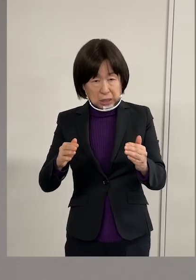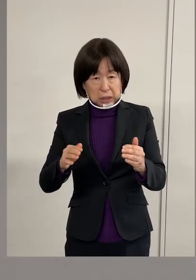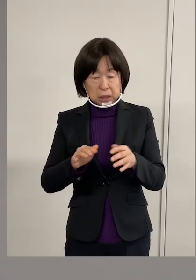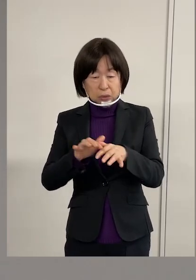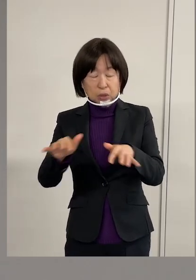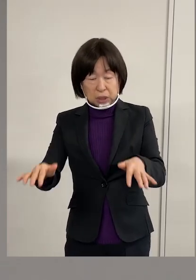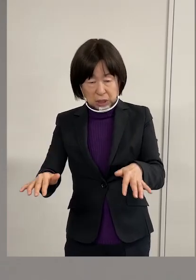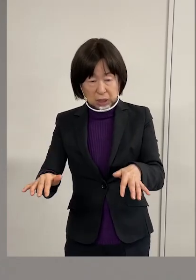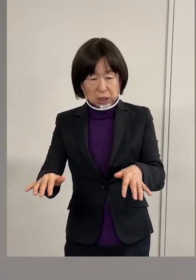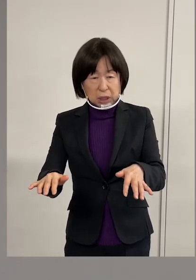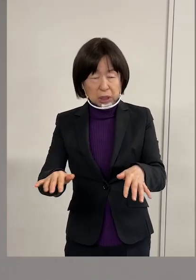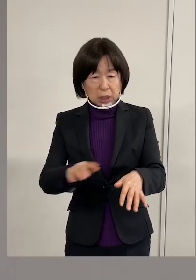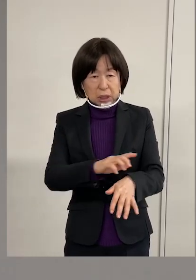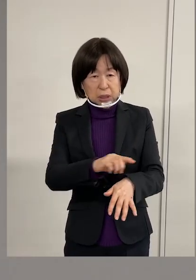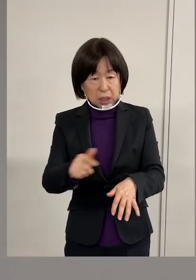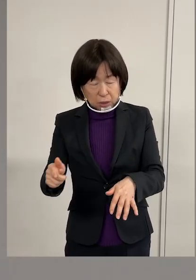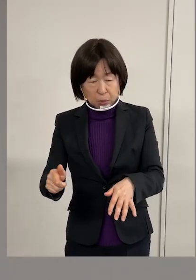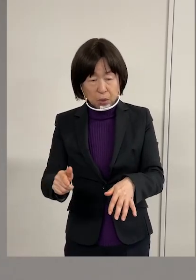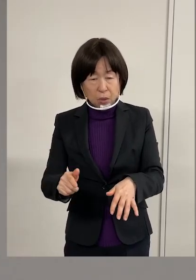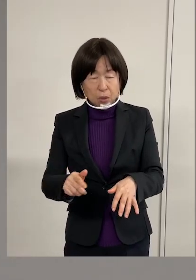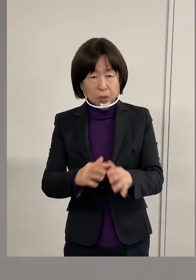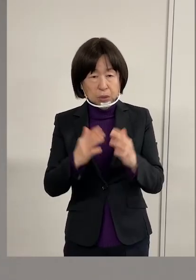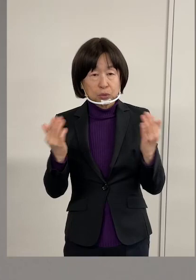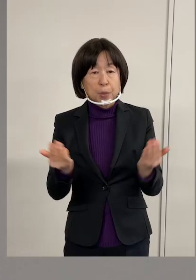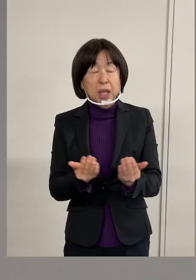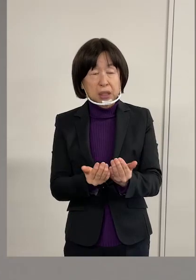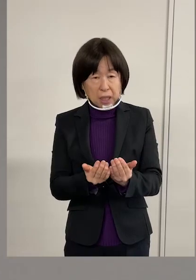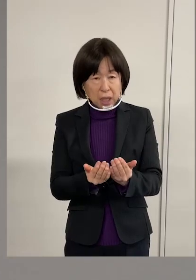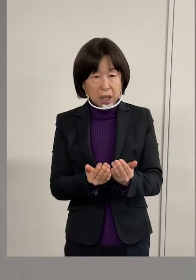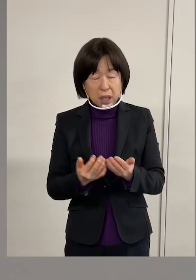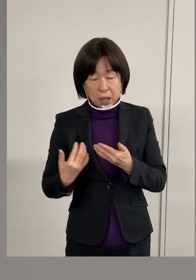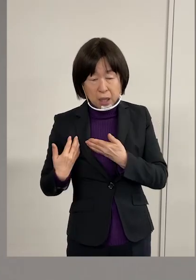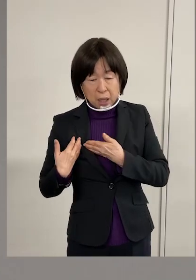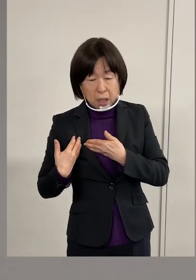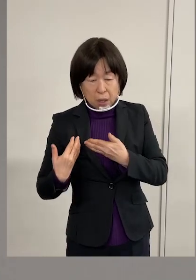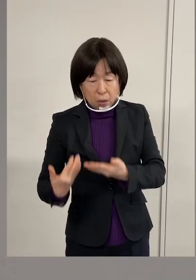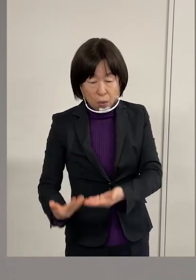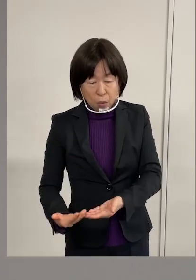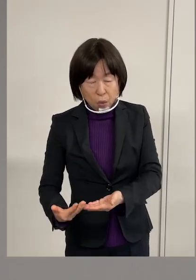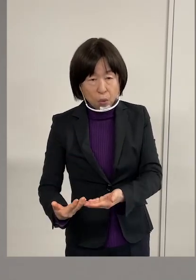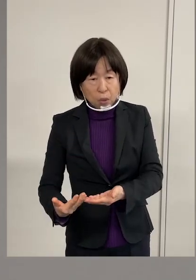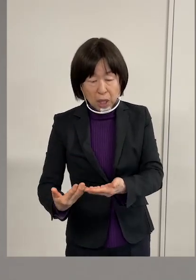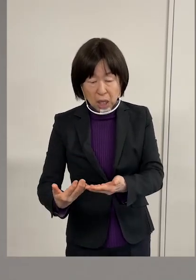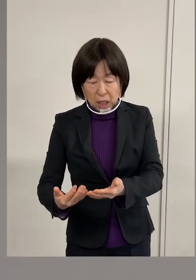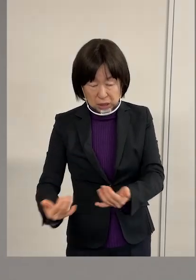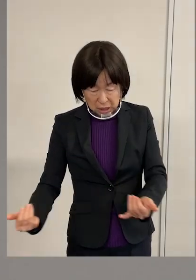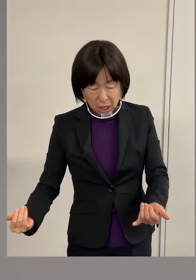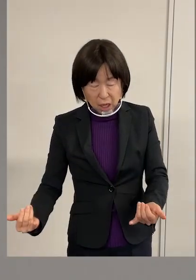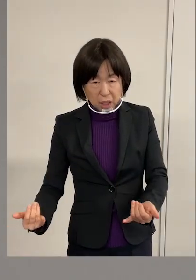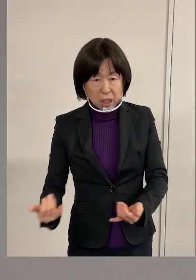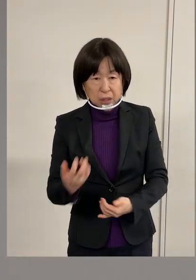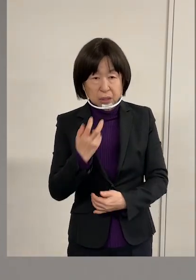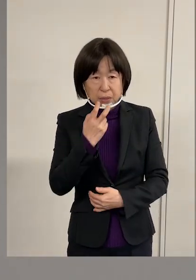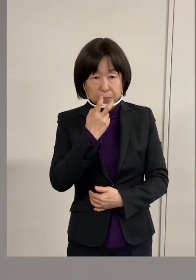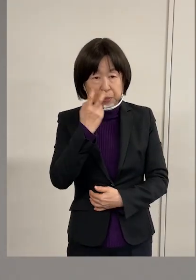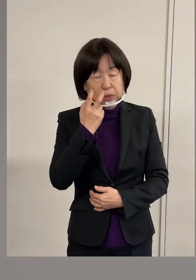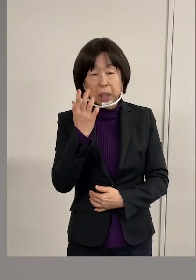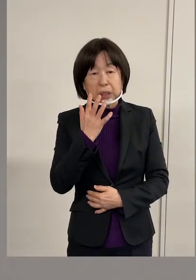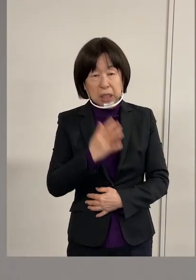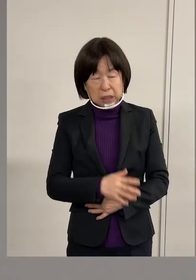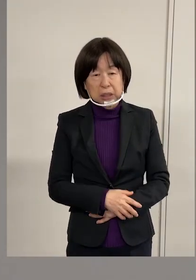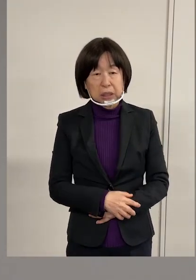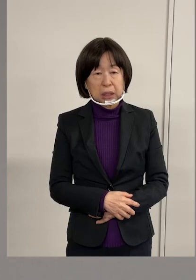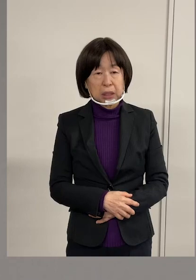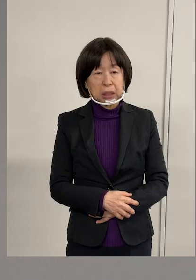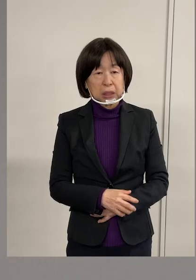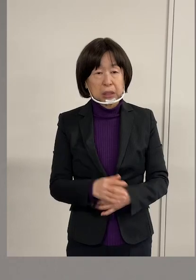に見つからない。さっきの民選員さんも定年が実はあるので、定年委員長はされてますけど、民